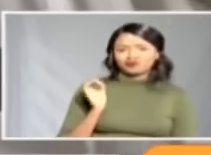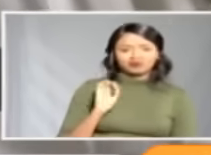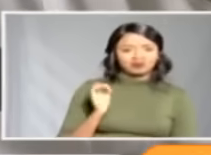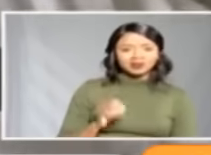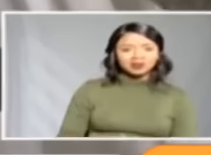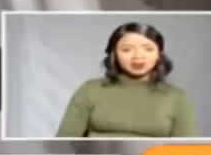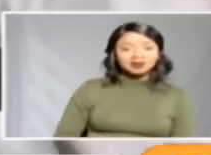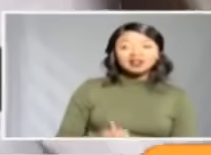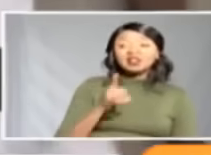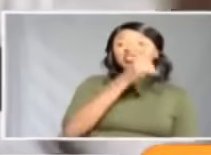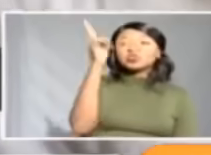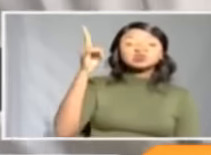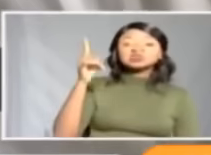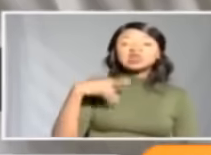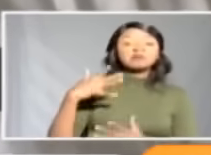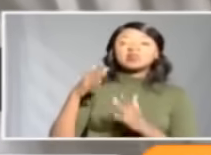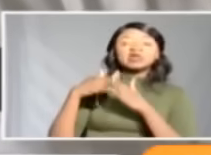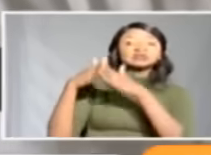Wao analala huko chini.